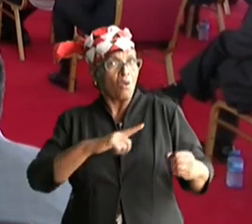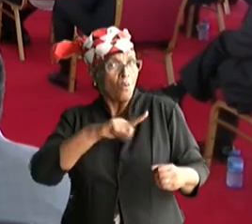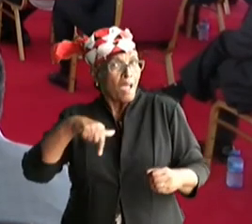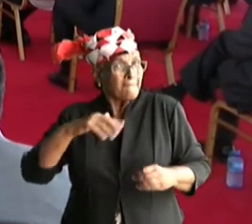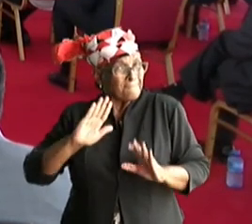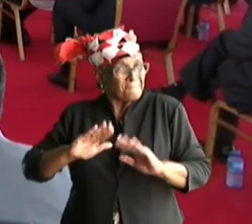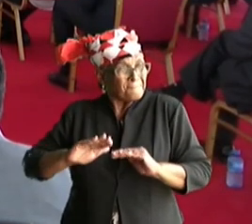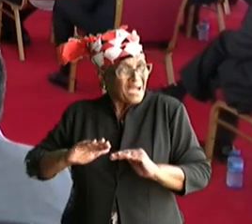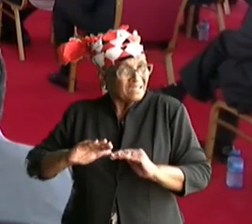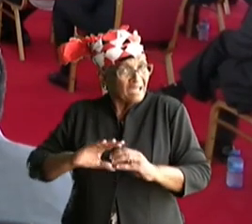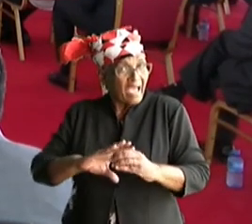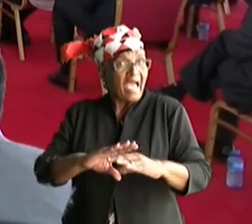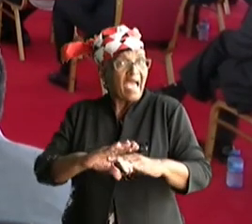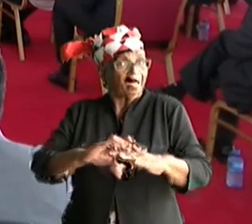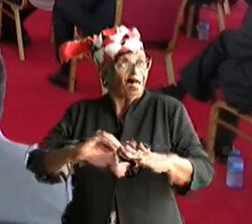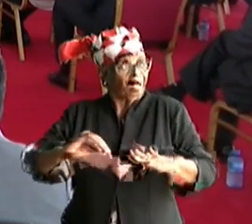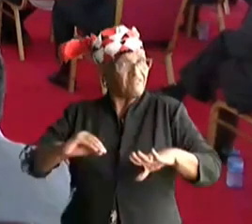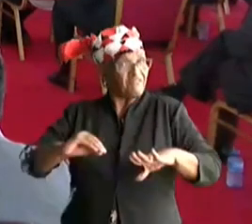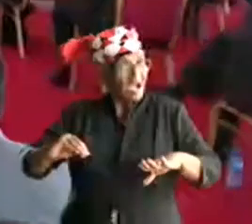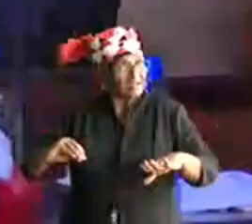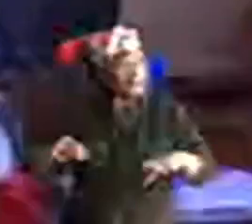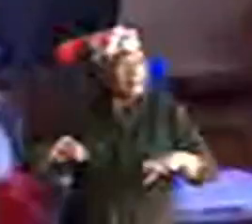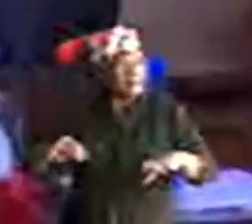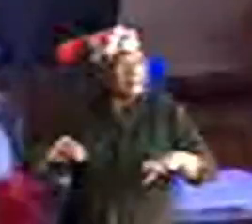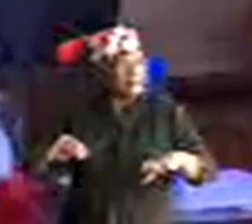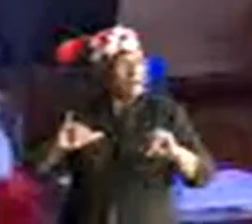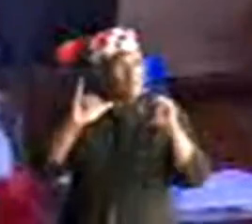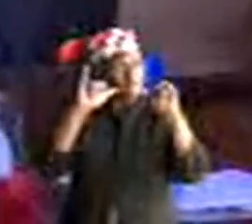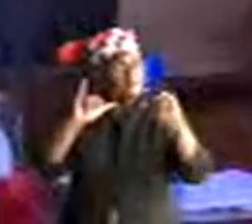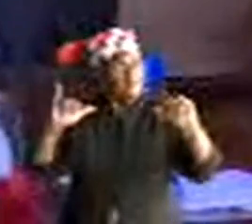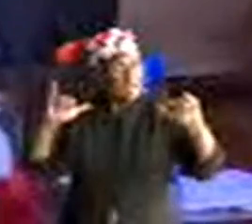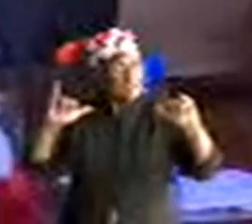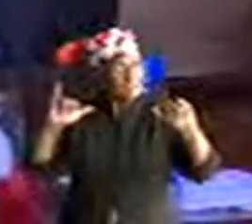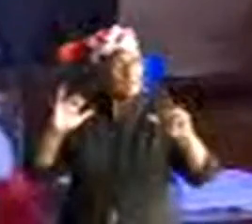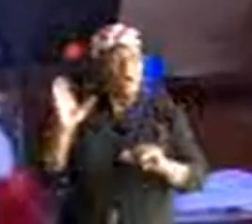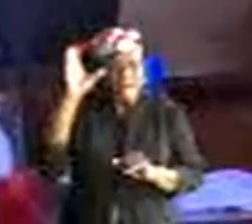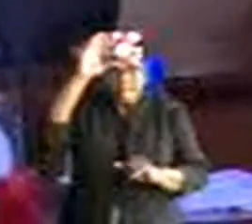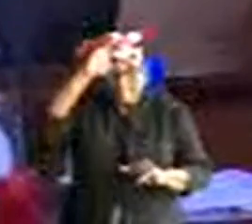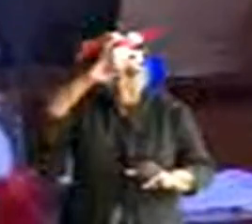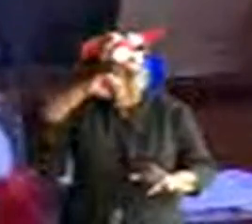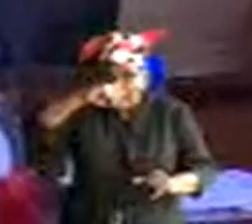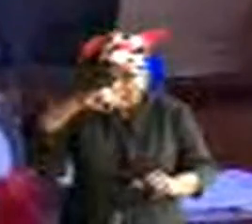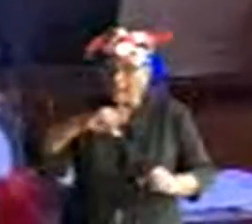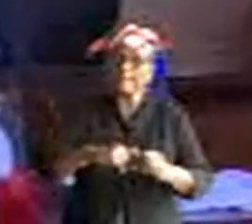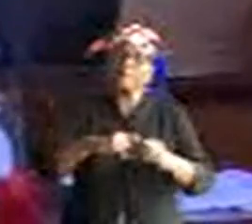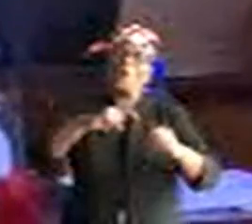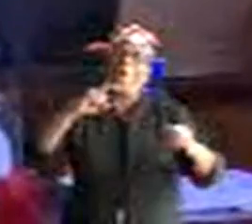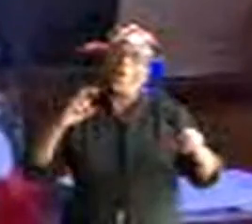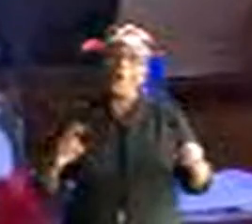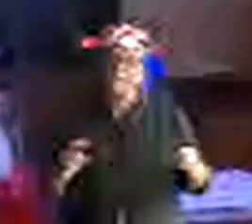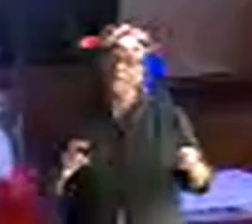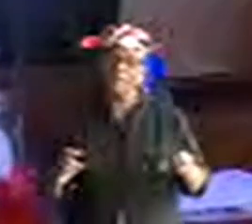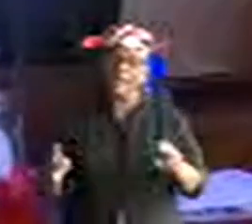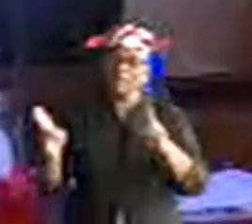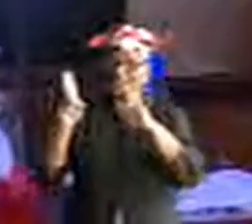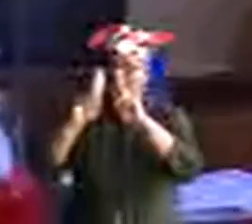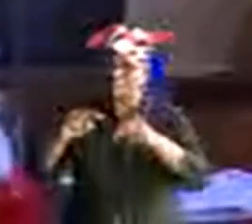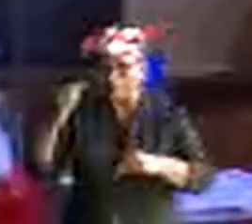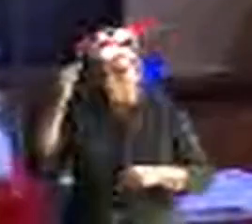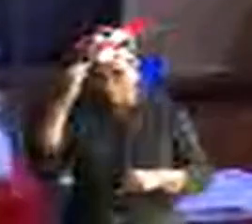ervaren wanneer in onze geest het begrip onafhankelijkheid vorm heeft gekregen en zich heeft